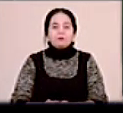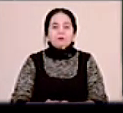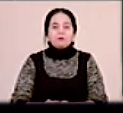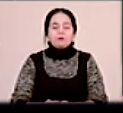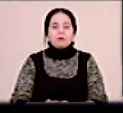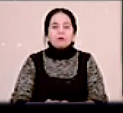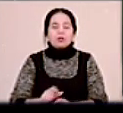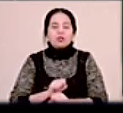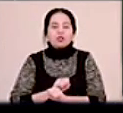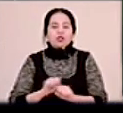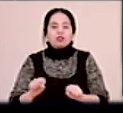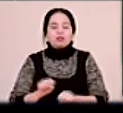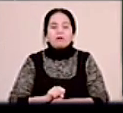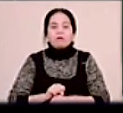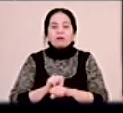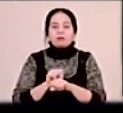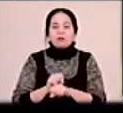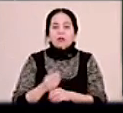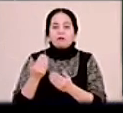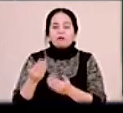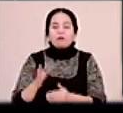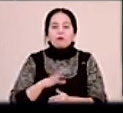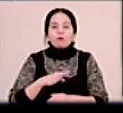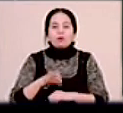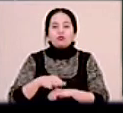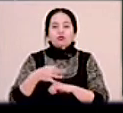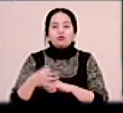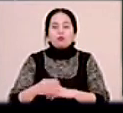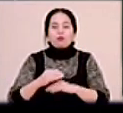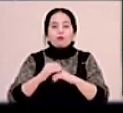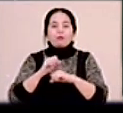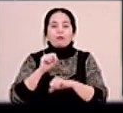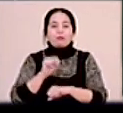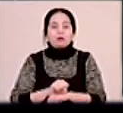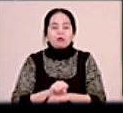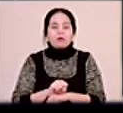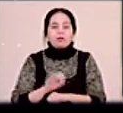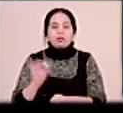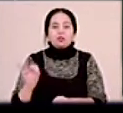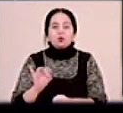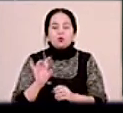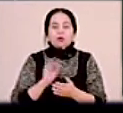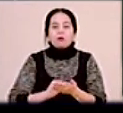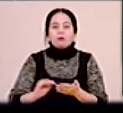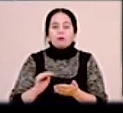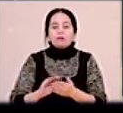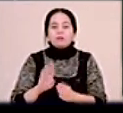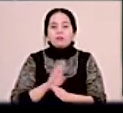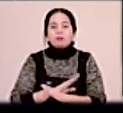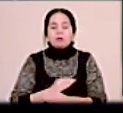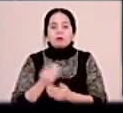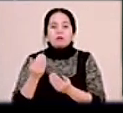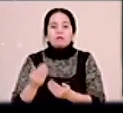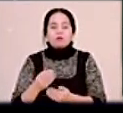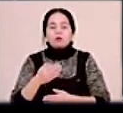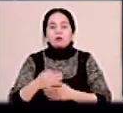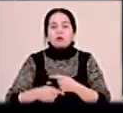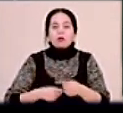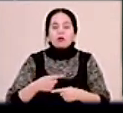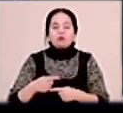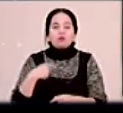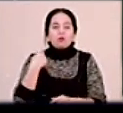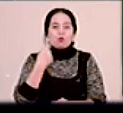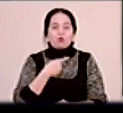Героическое восстание Спитамена было жестоко подавлено. Историк описывает смерть Спитамена следующим